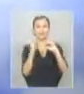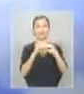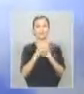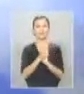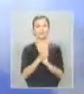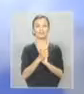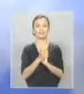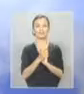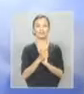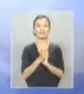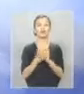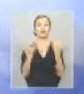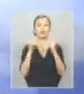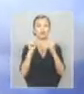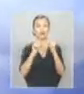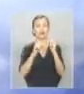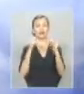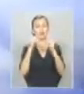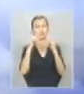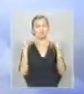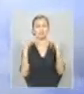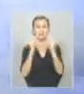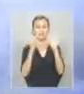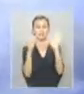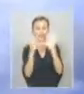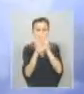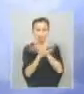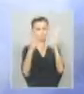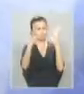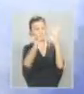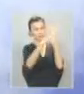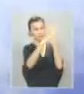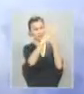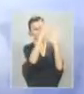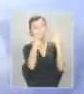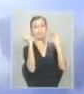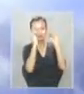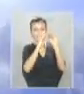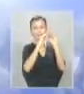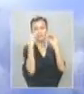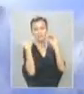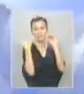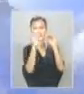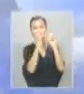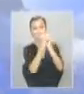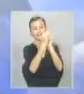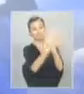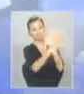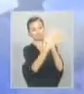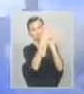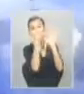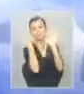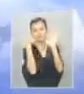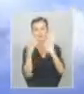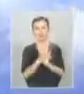งค่ะเนื่องจากบริเวณความกดอากาศสูงหรือว่ามวลอากาศเย็นกำลังค่อนข้างแรงจากประเทศจีนยังคงแผ่เสริมลงมาปกคลุมประเทศไทยตอนบนและ